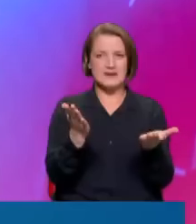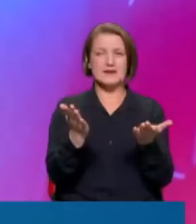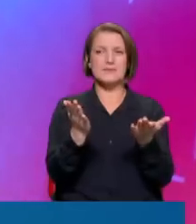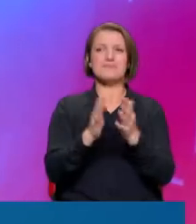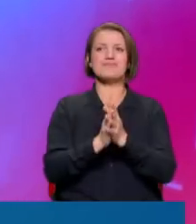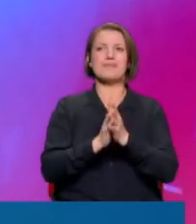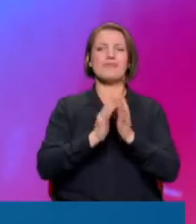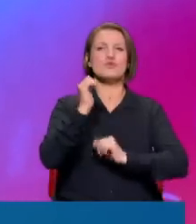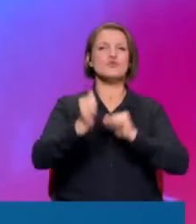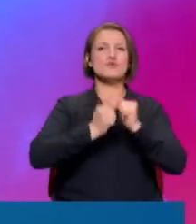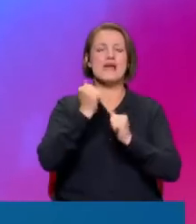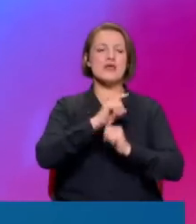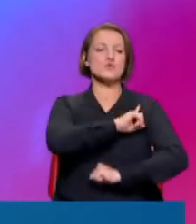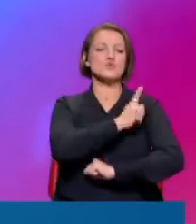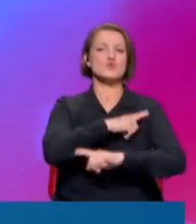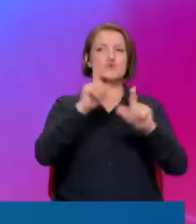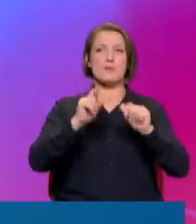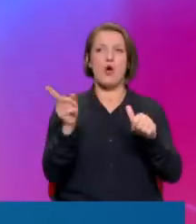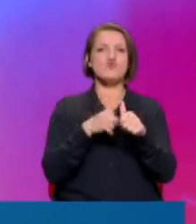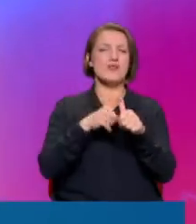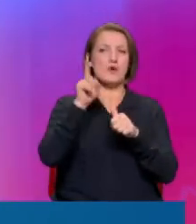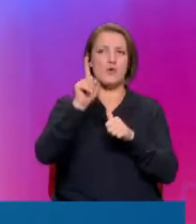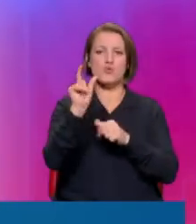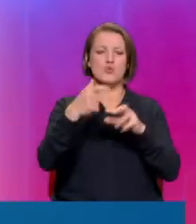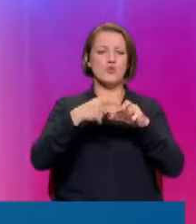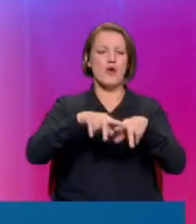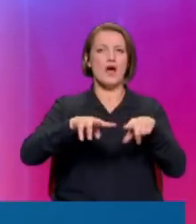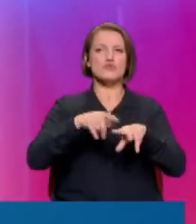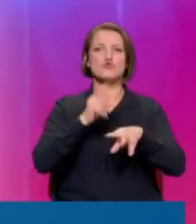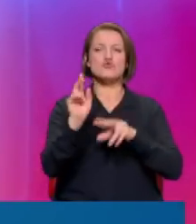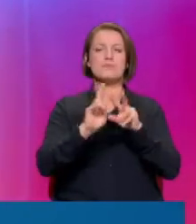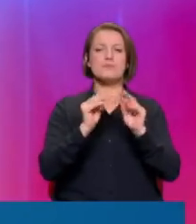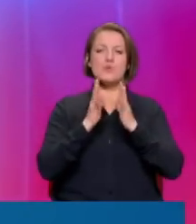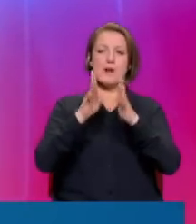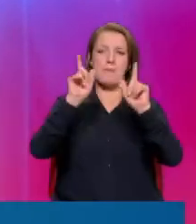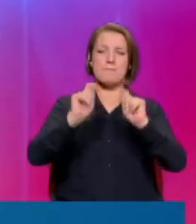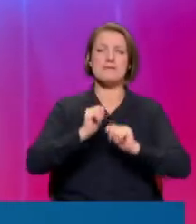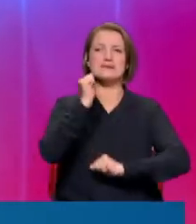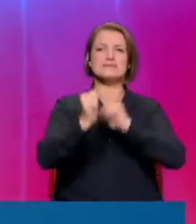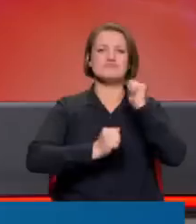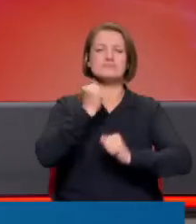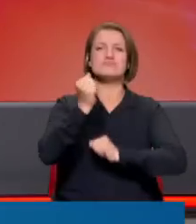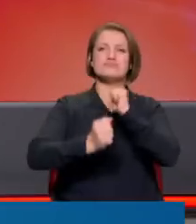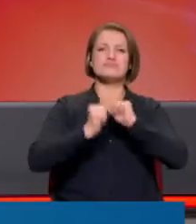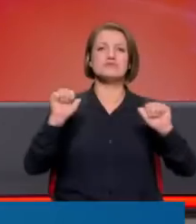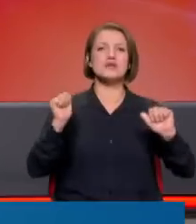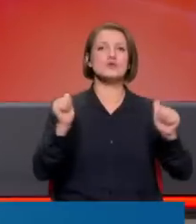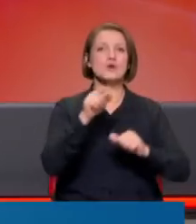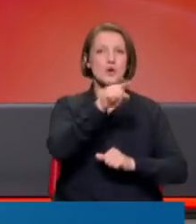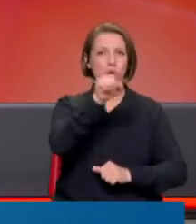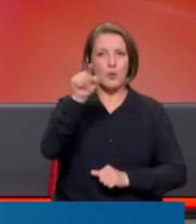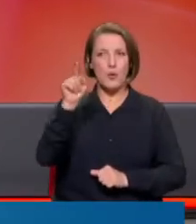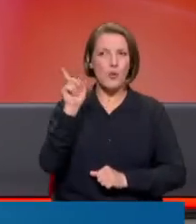nükleer güç üreten tesislerini Öncelik o Uranyum üreten tesislerini çok önemli Sanayi tesislerini çok